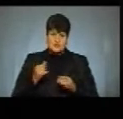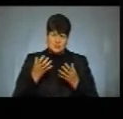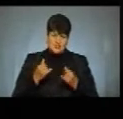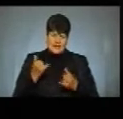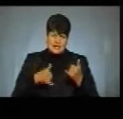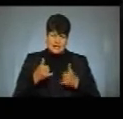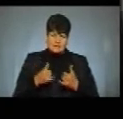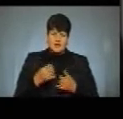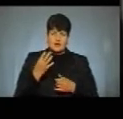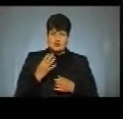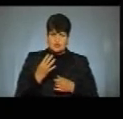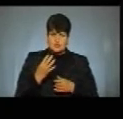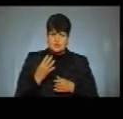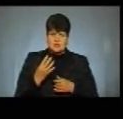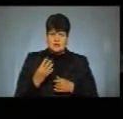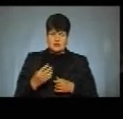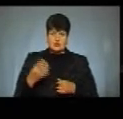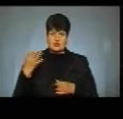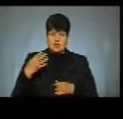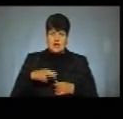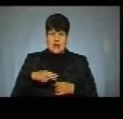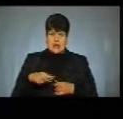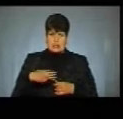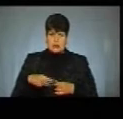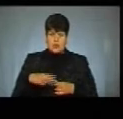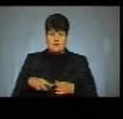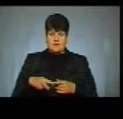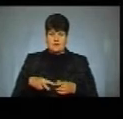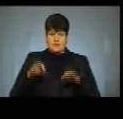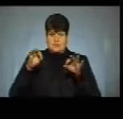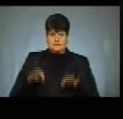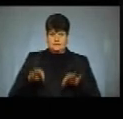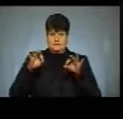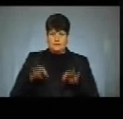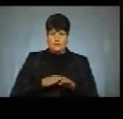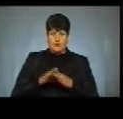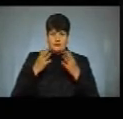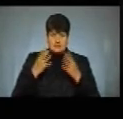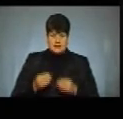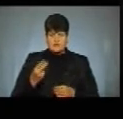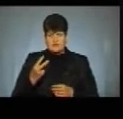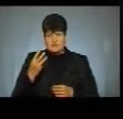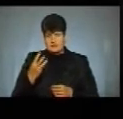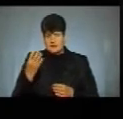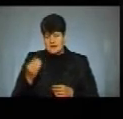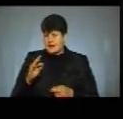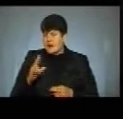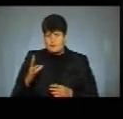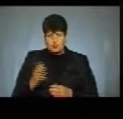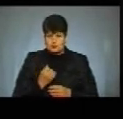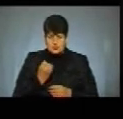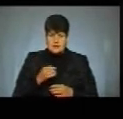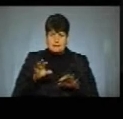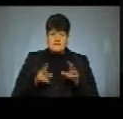хімікати, 4 здорових 40-літрових каструлі, і там ми акуратно цілий день, або й 2, або й 3, як коли вийде, ми